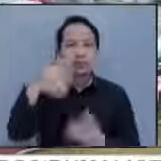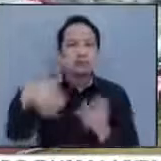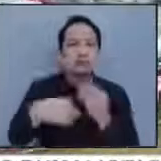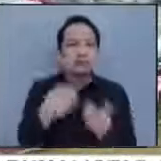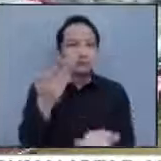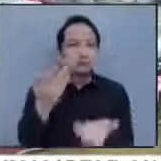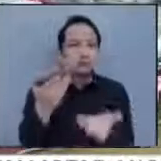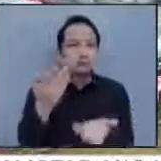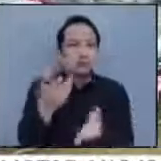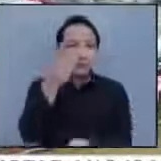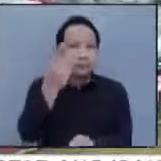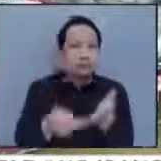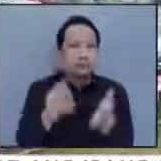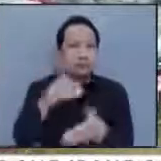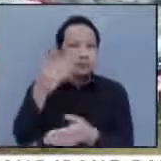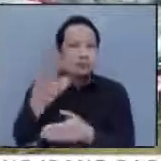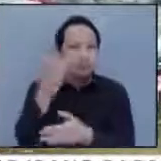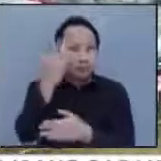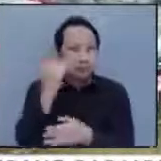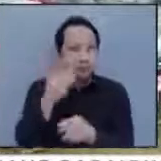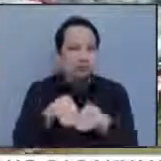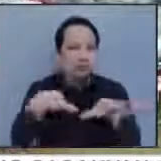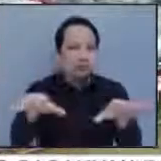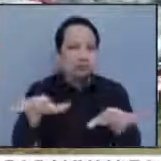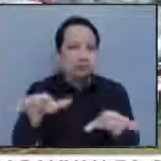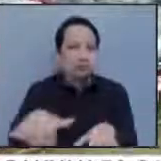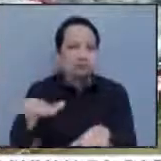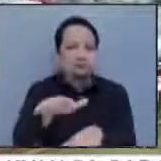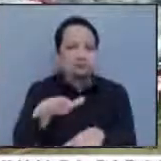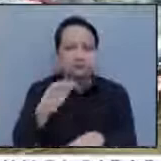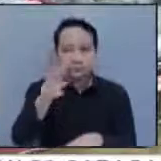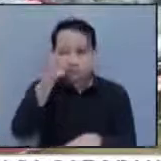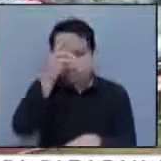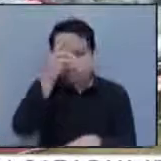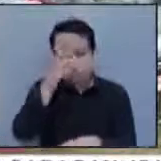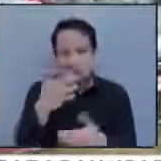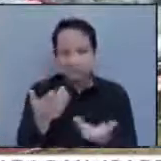yan tumaas dahil nga sa paglaganap ng bird flu. At yan muna ang latest